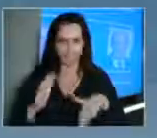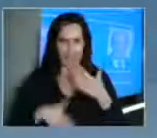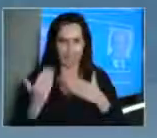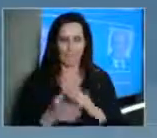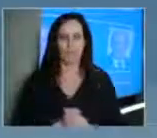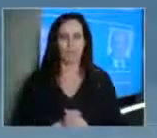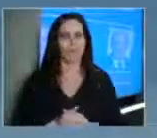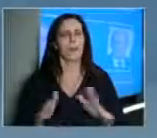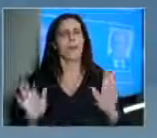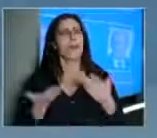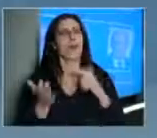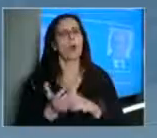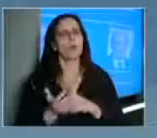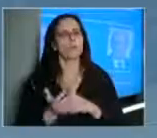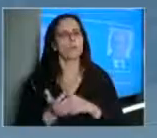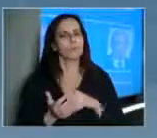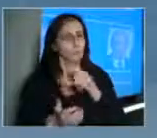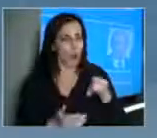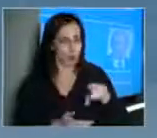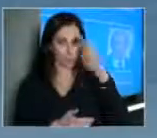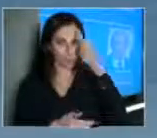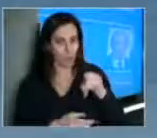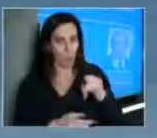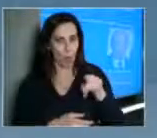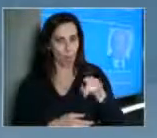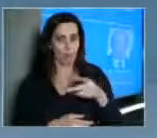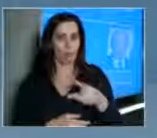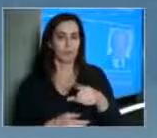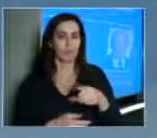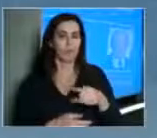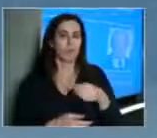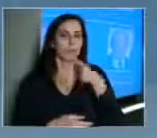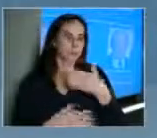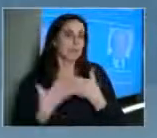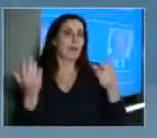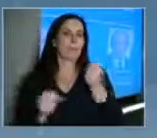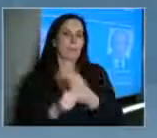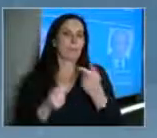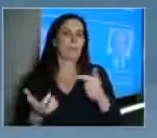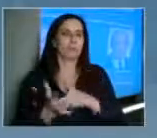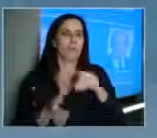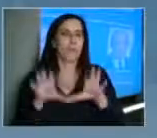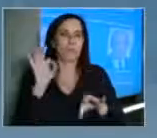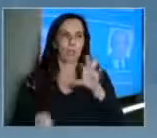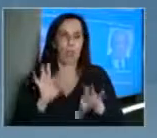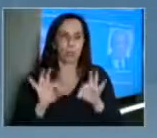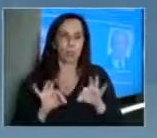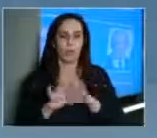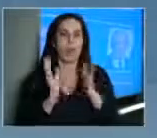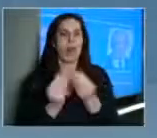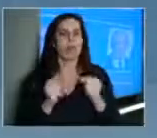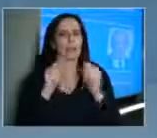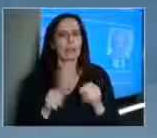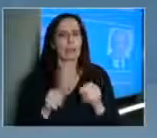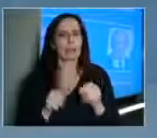בהכל. בואי שרן, מאשימים אתכם בכחול לבן שזה ספין בחירות, כל העניין